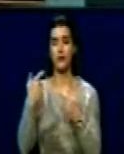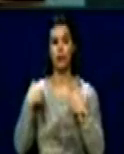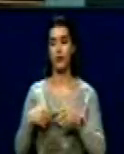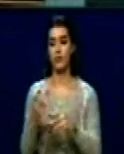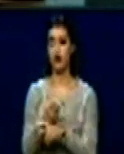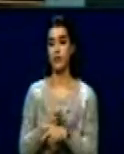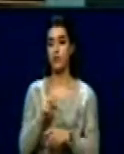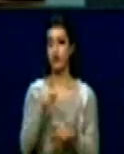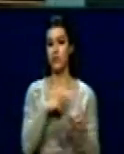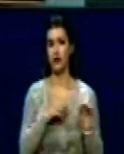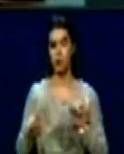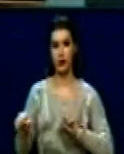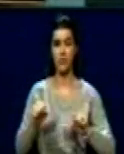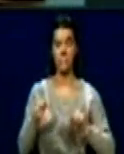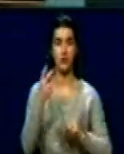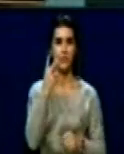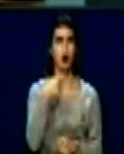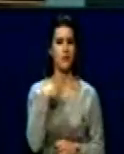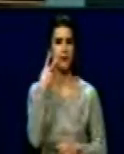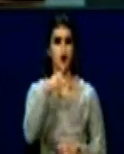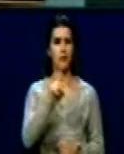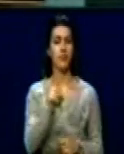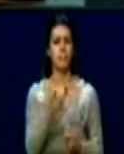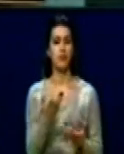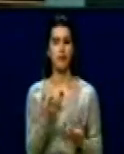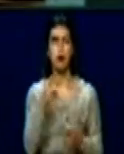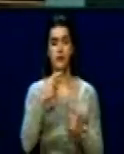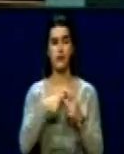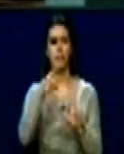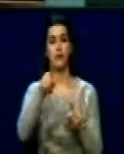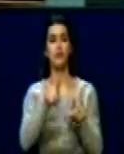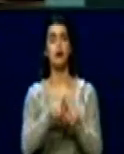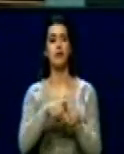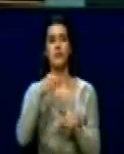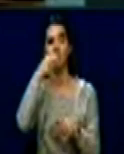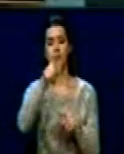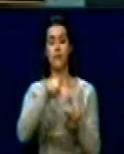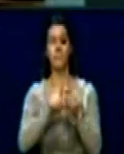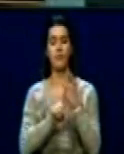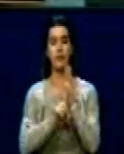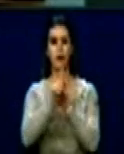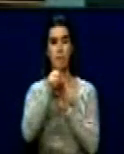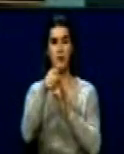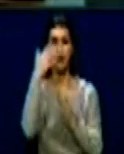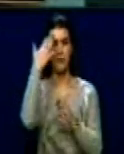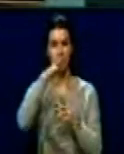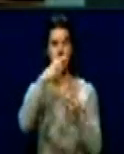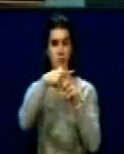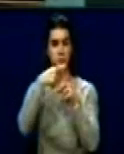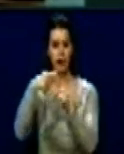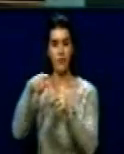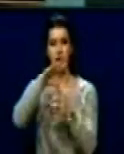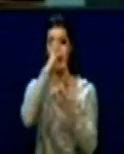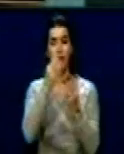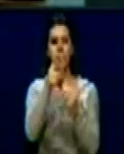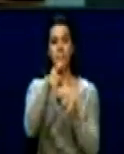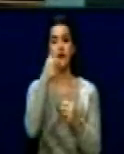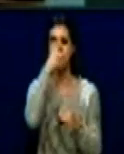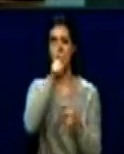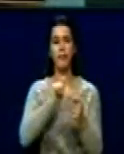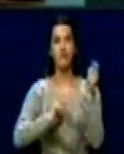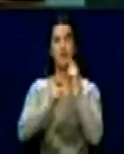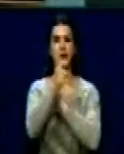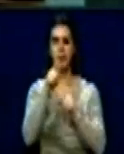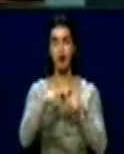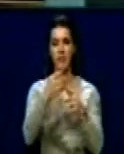këtë mënyrë kjo vetvetiu është zhvillim. Pra në farë mënyre përparimi, progresi, prosperiteti po zëvendësohet me shpëtimin ose